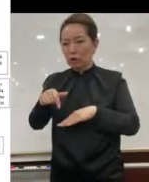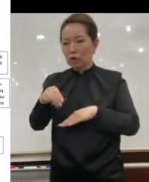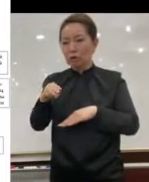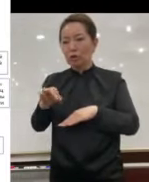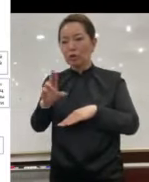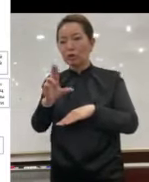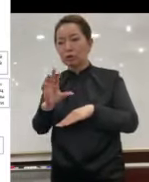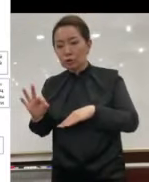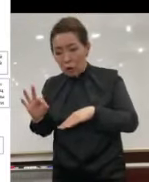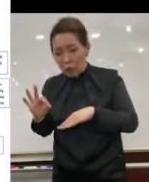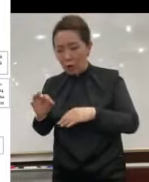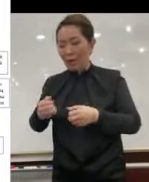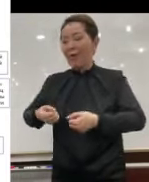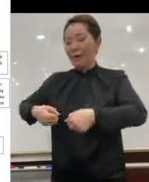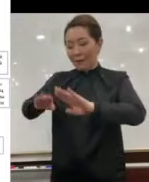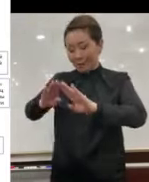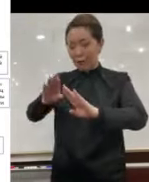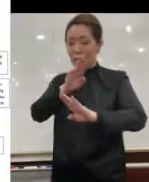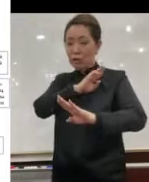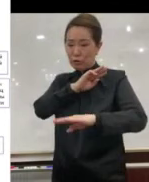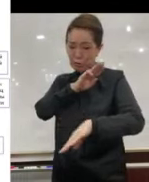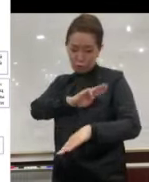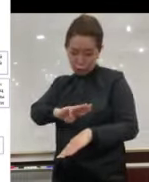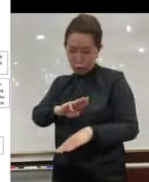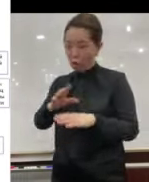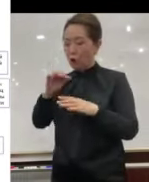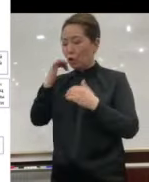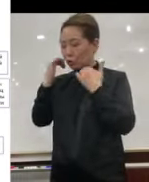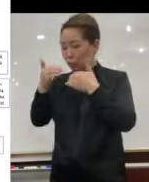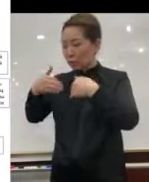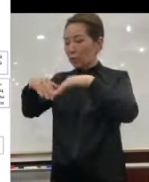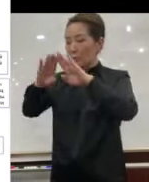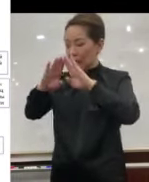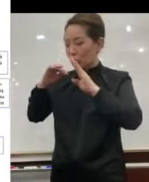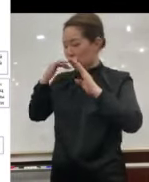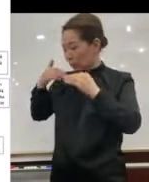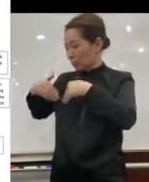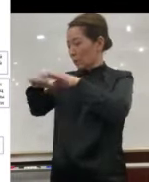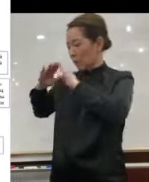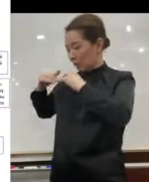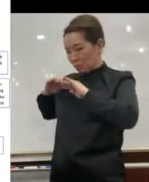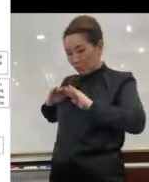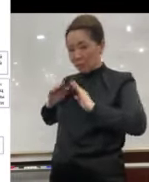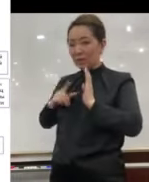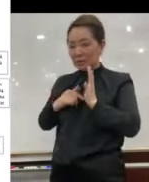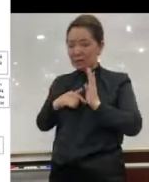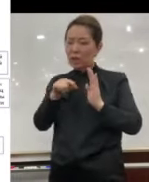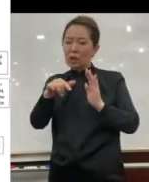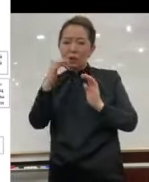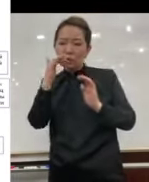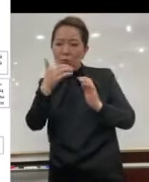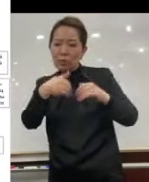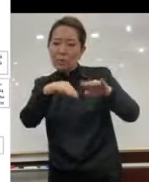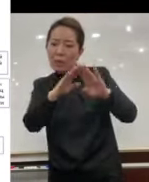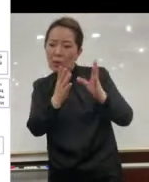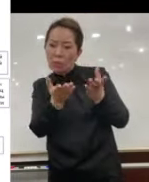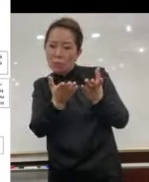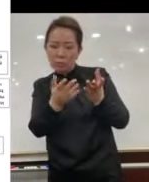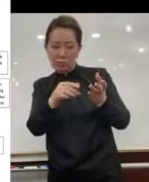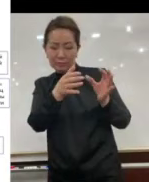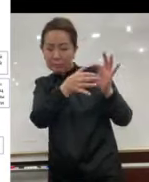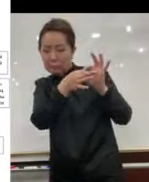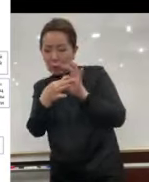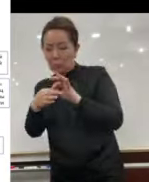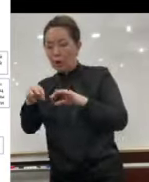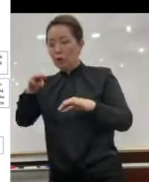зөвлөлүүдийг байгуулах энэ ажил бол маш их чухал. Түүнчлэн энэ зөвлөлүүд тогтолцоог бий